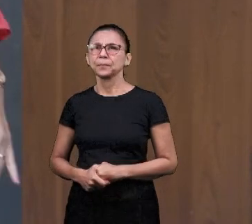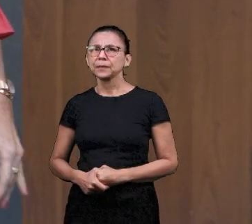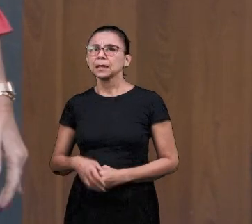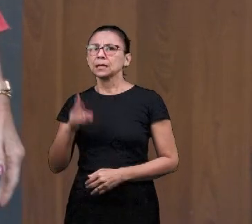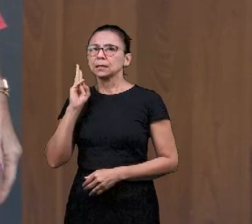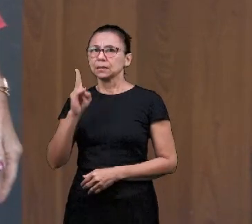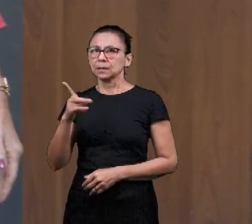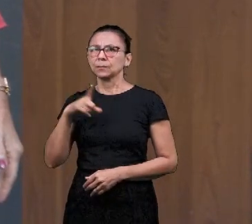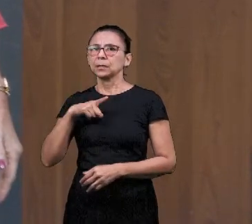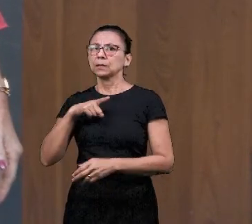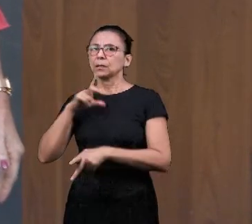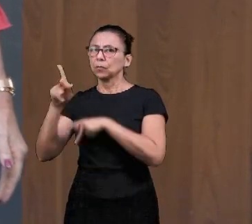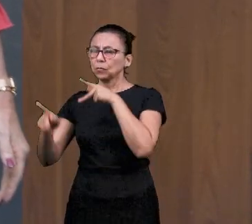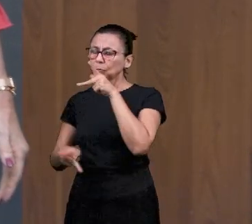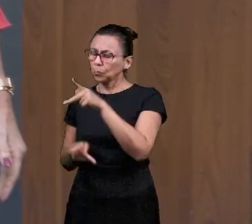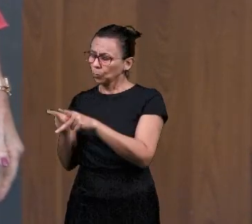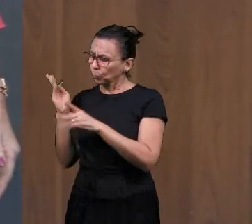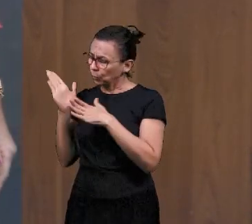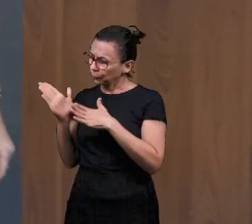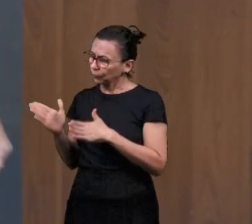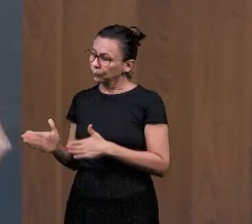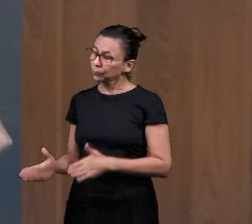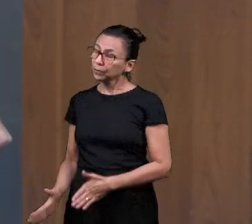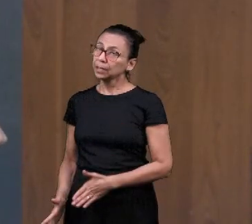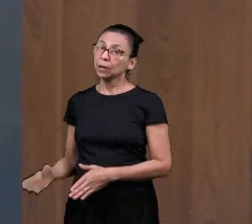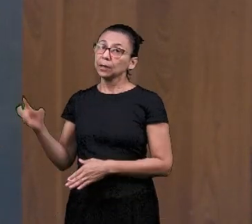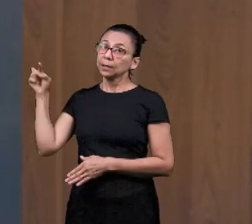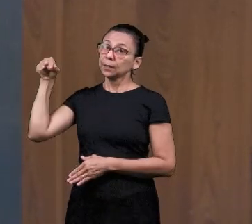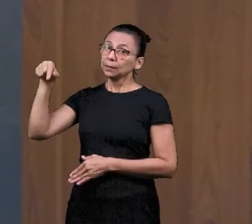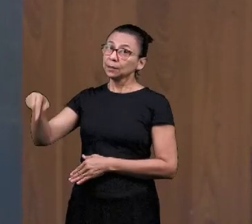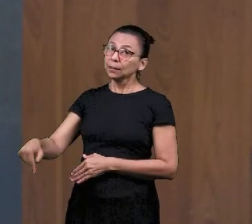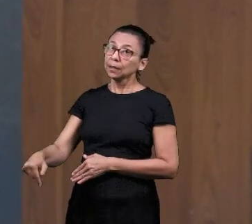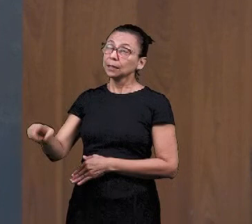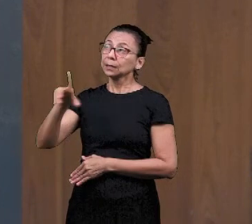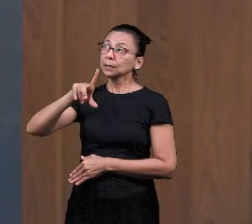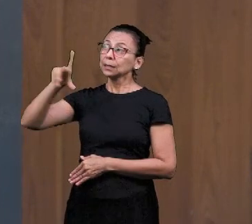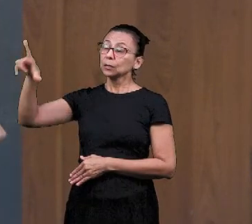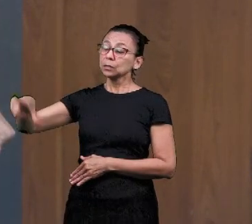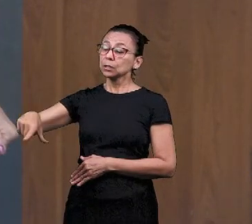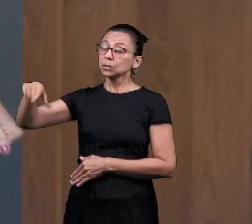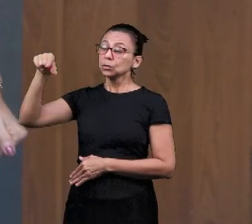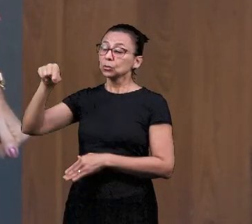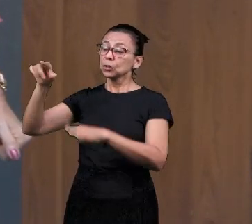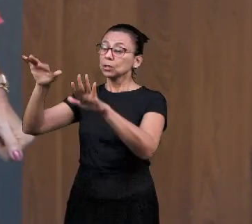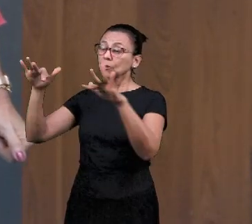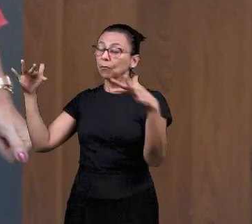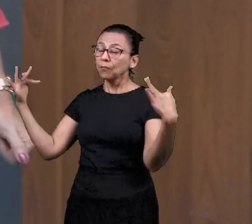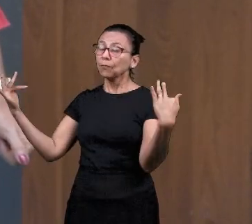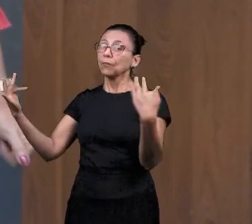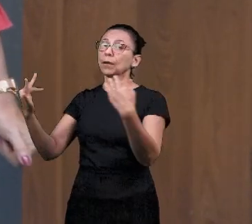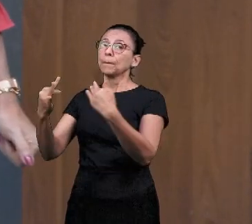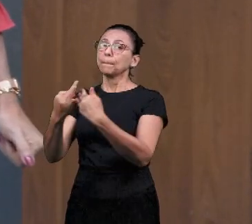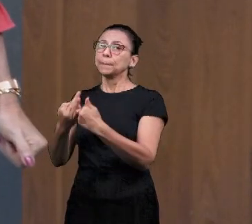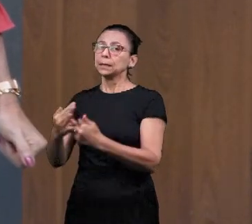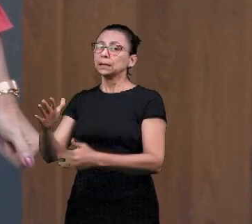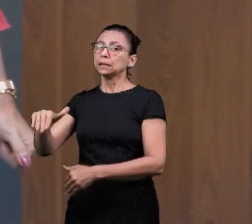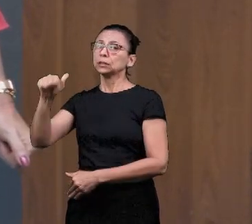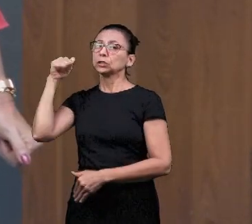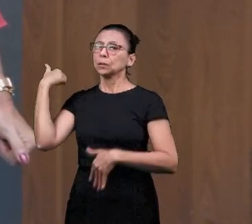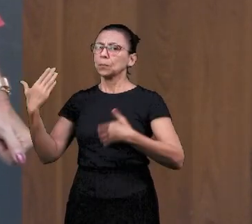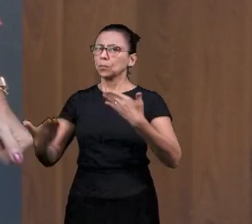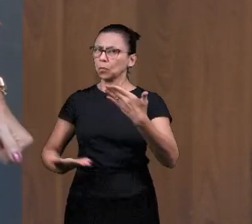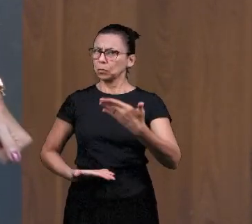de ces familles que Dieu a levé des serviteurs et les a utilisés comme des juges